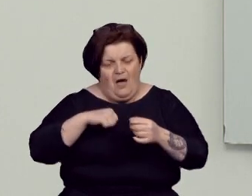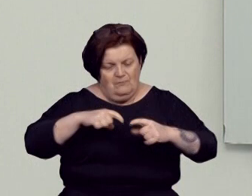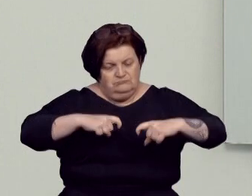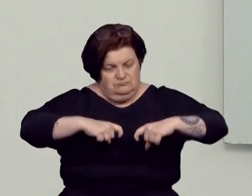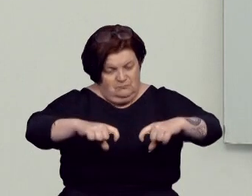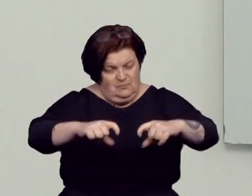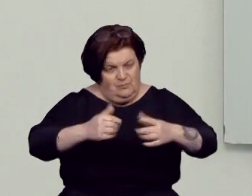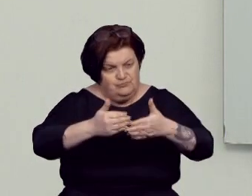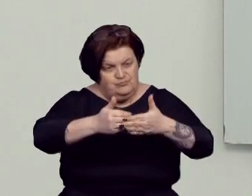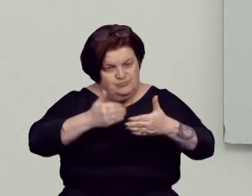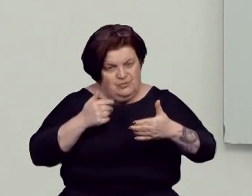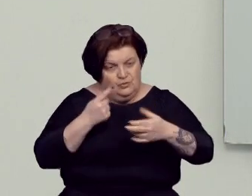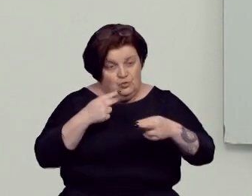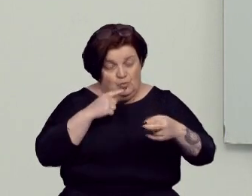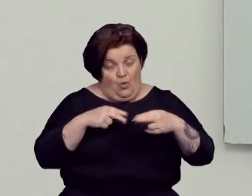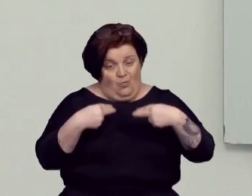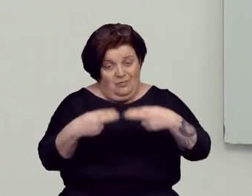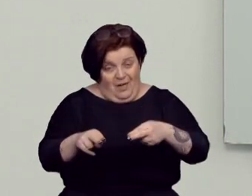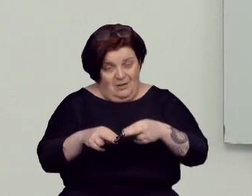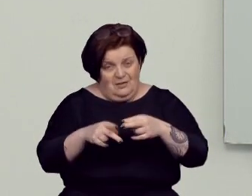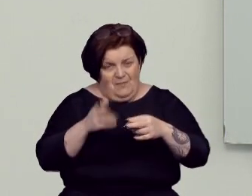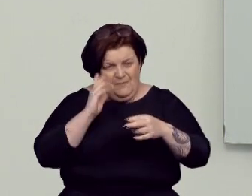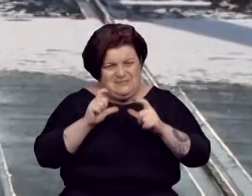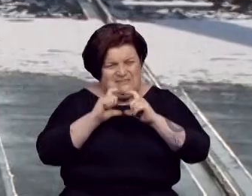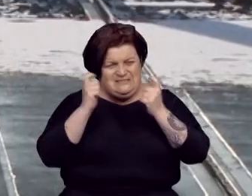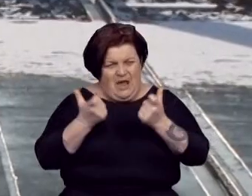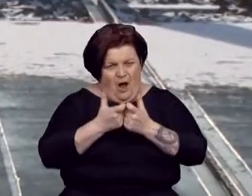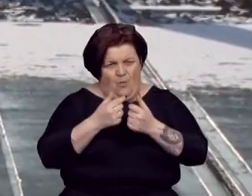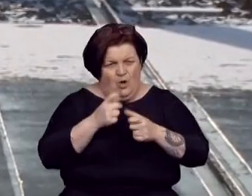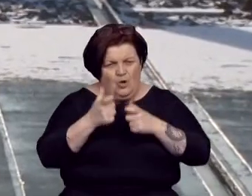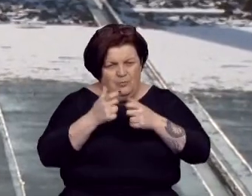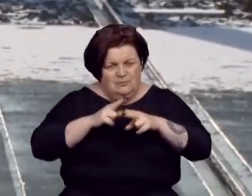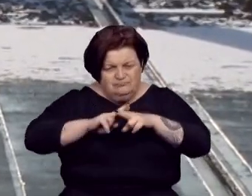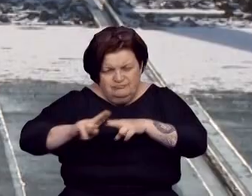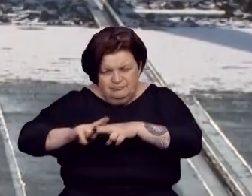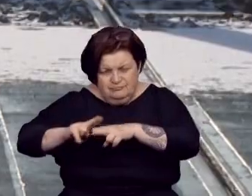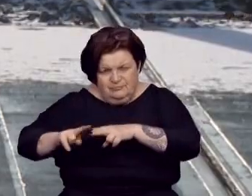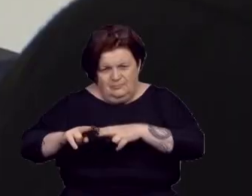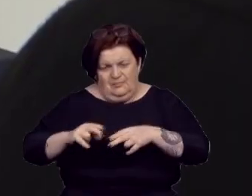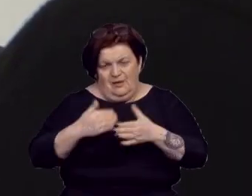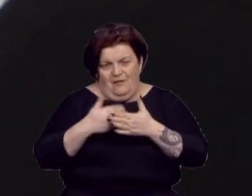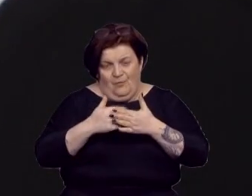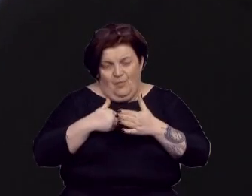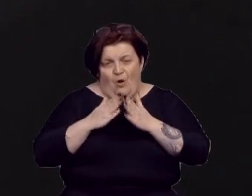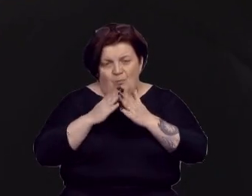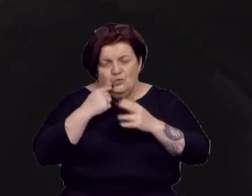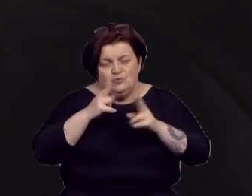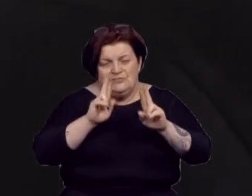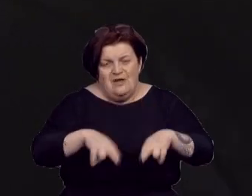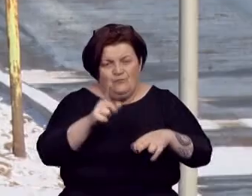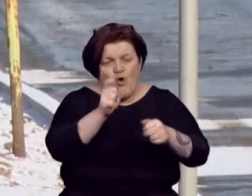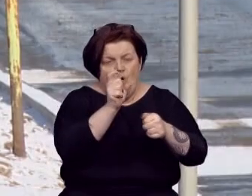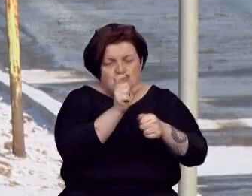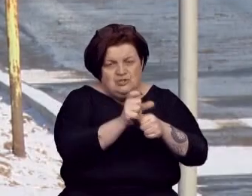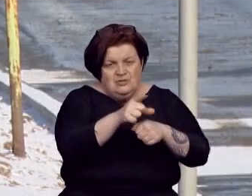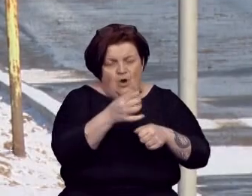torowisko przed jeszcze jego oddaniem do użytkowania będzie w całości przeszlifowane, ale celowo poprosiliśmy wykonawcę, żeby zostawił ten